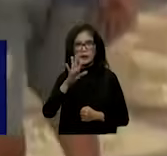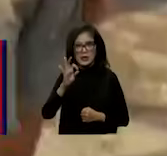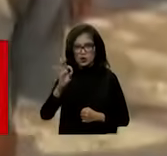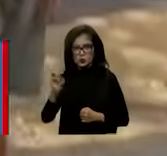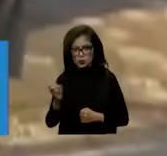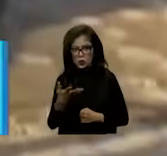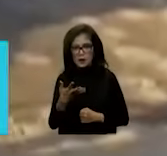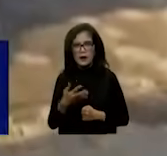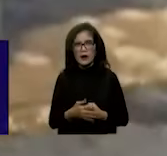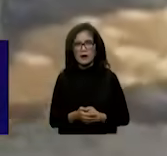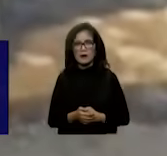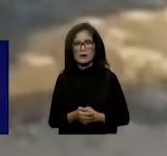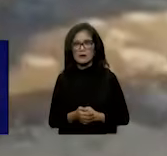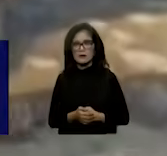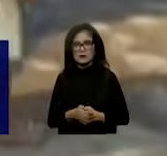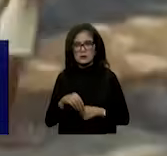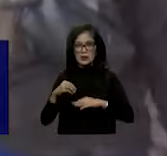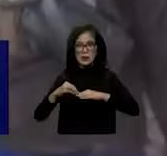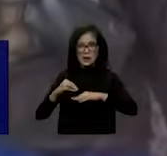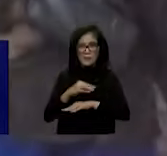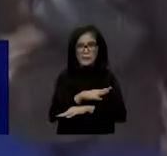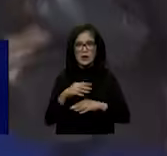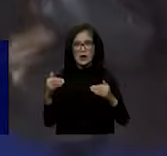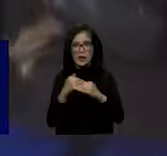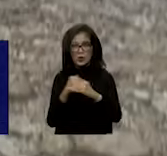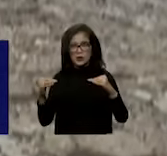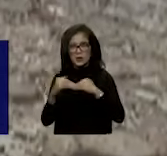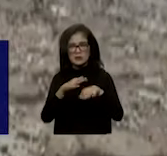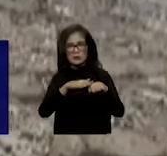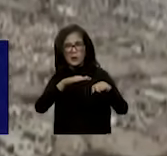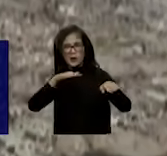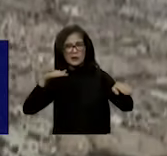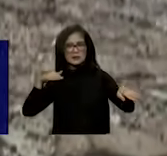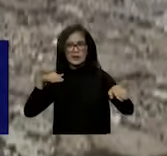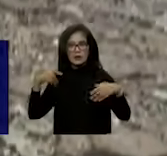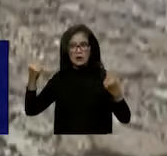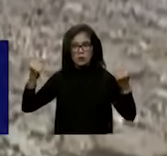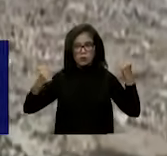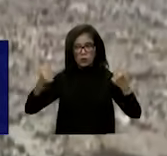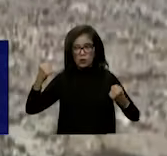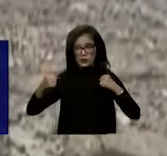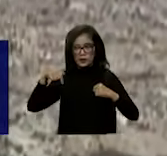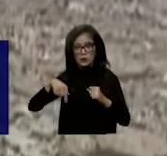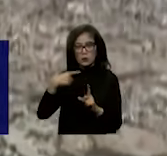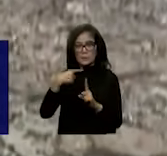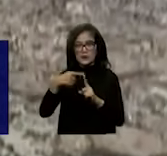Kebakaran sempat mengakibatkan kemacetan panjang. Petugas telah mengevakuasi bangkai truk dan sebuah mobil milik warga yang hangus